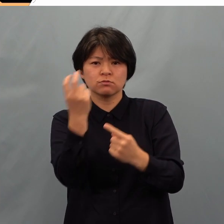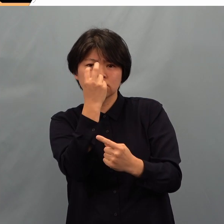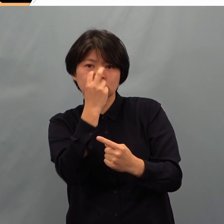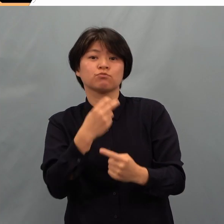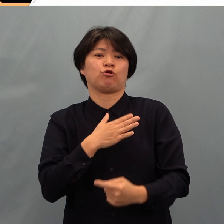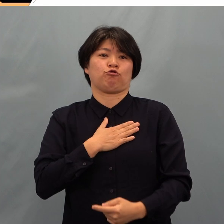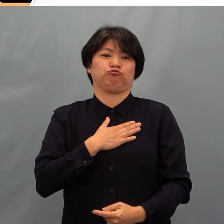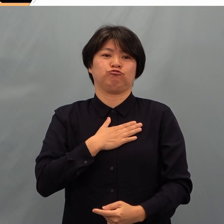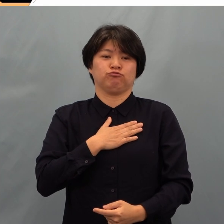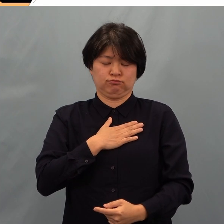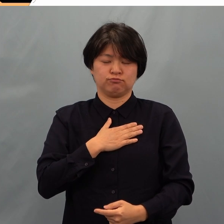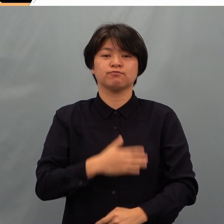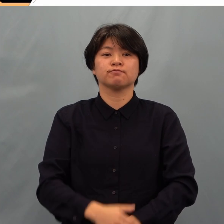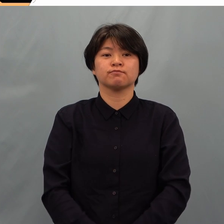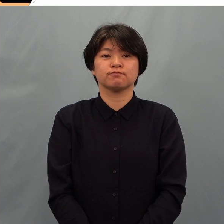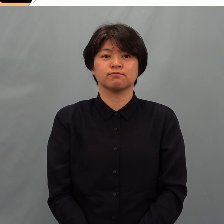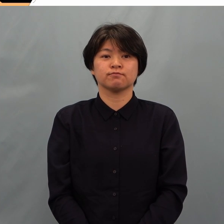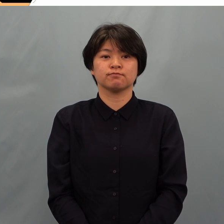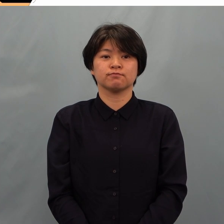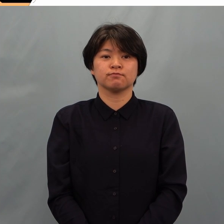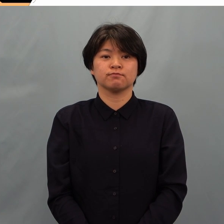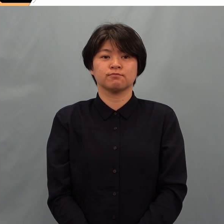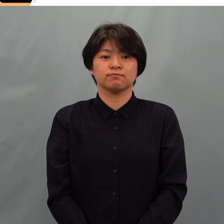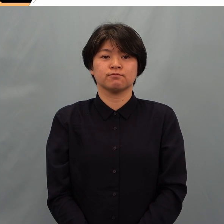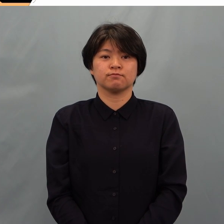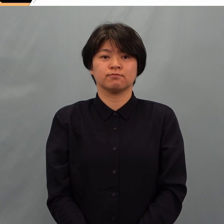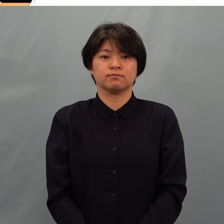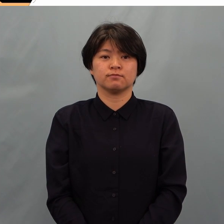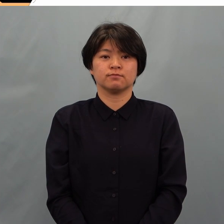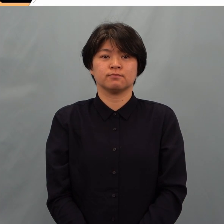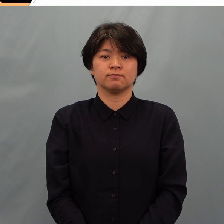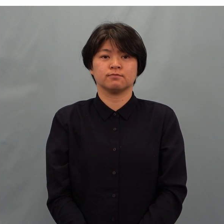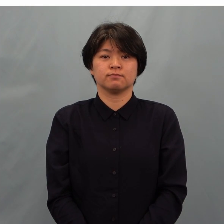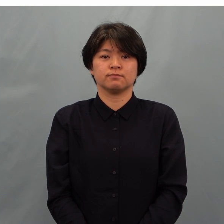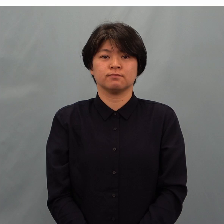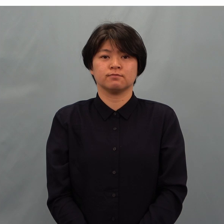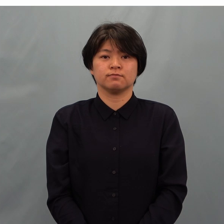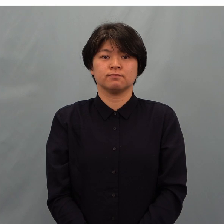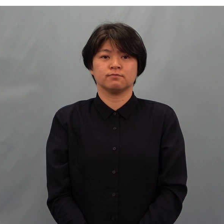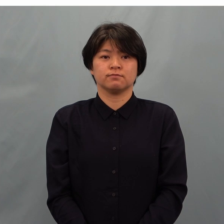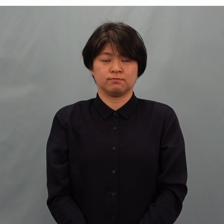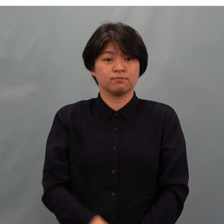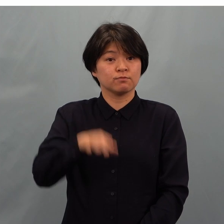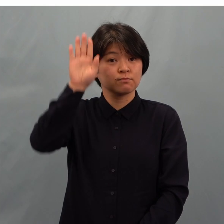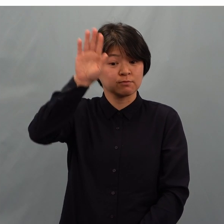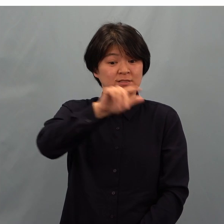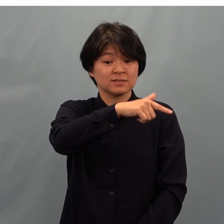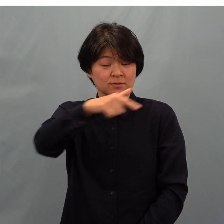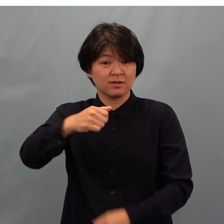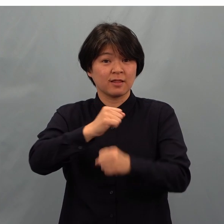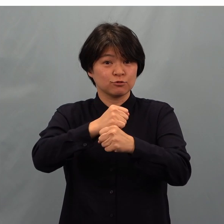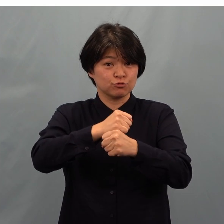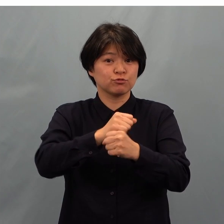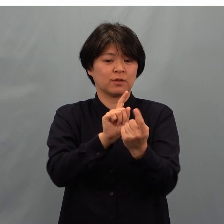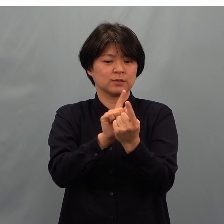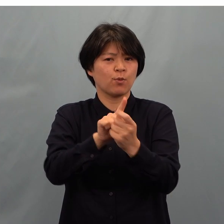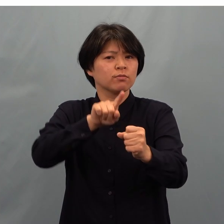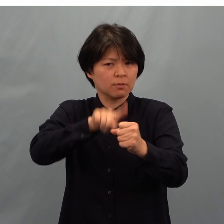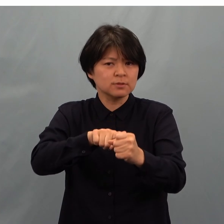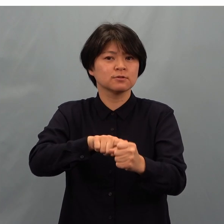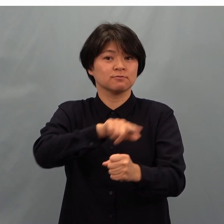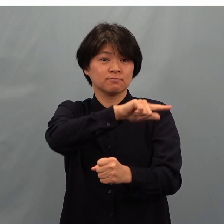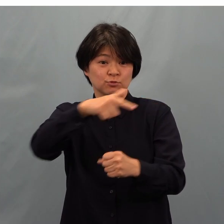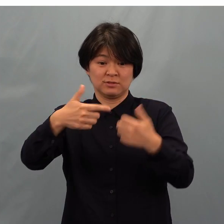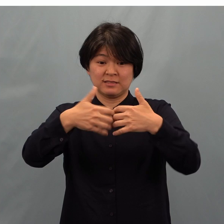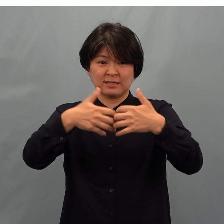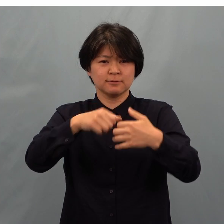電極があり力と方向が同時に分かります今後の多様な応用研究に対応する